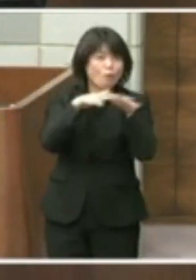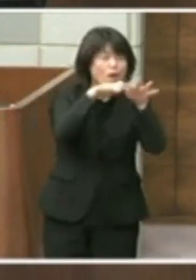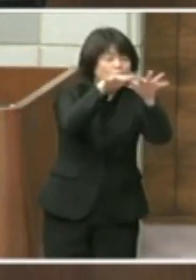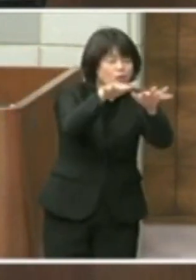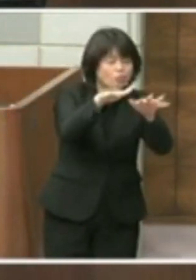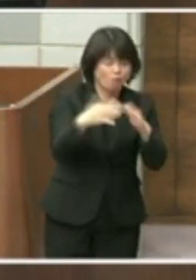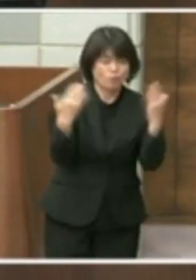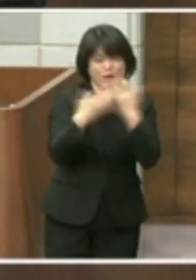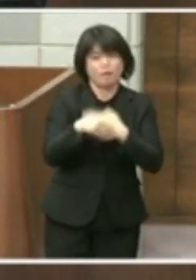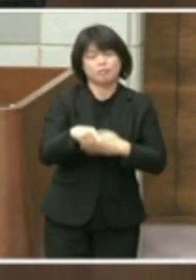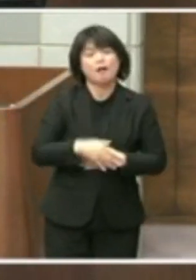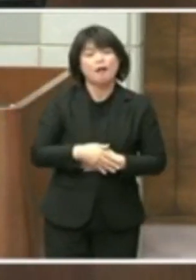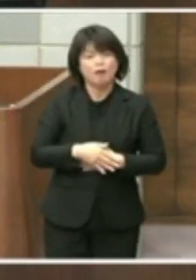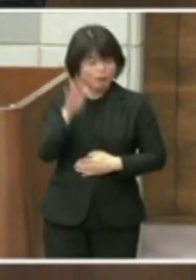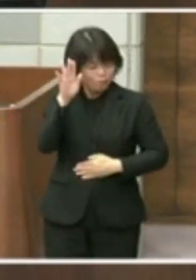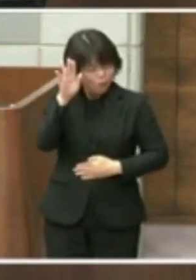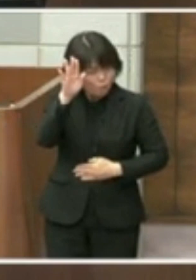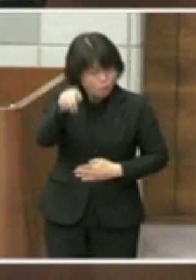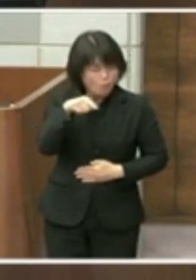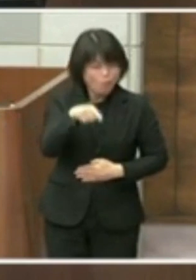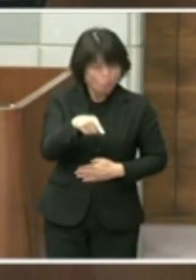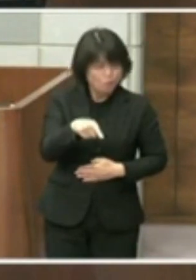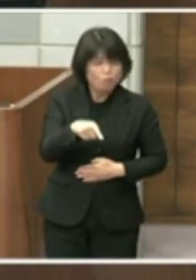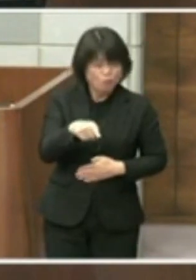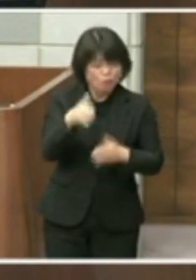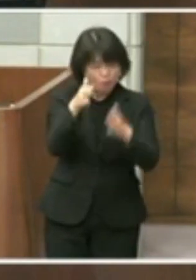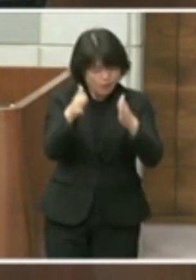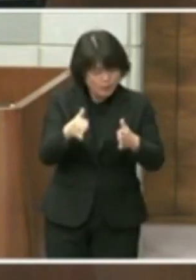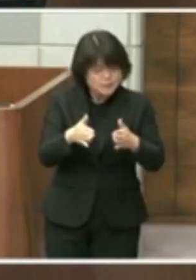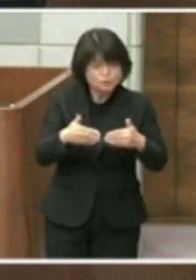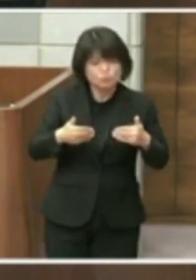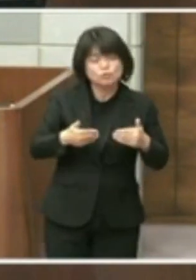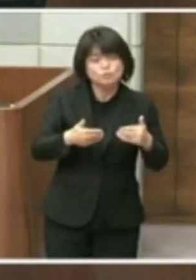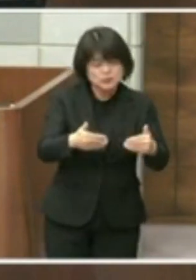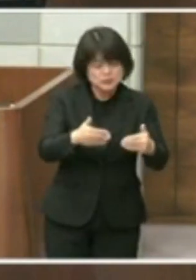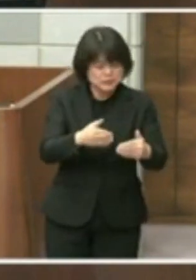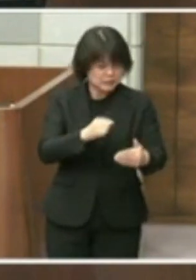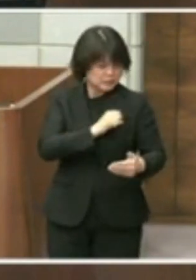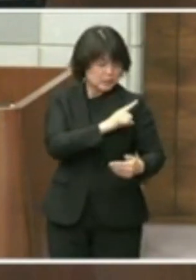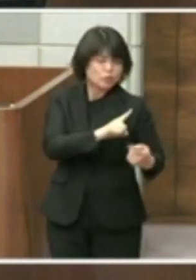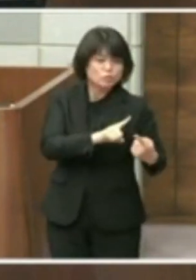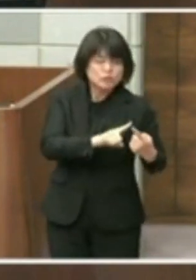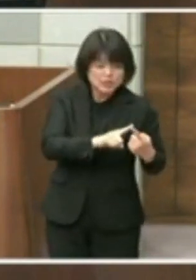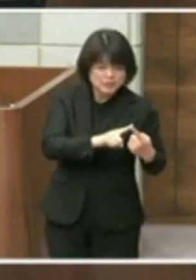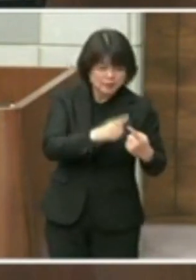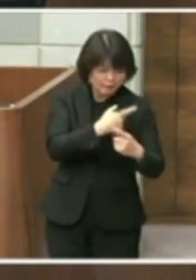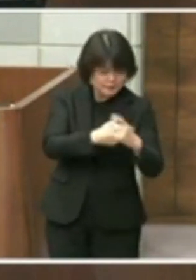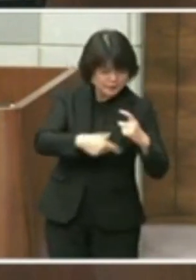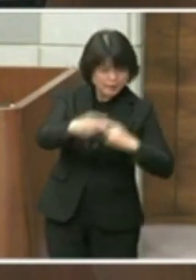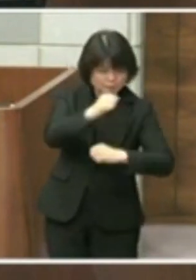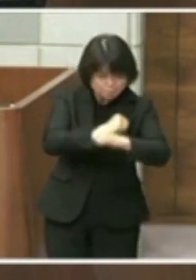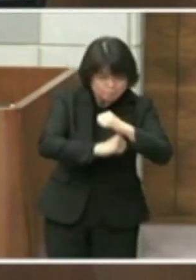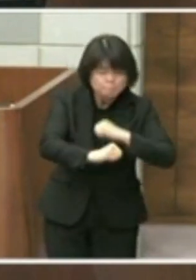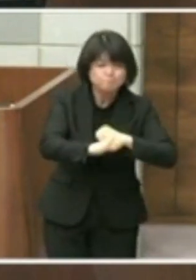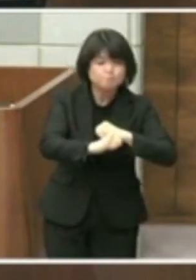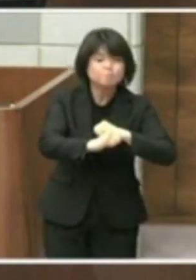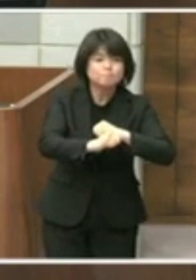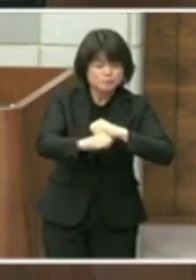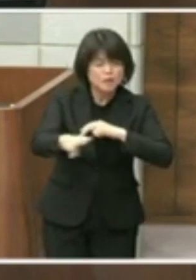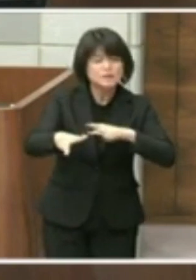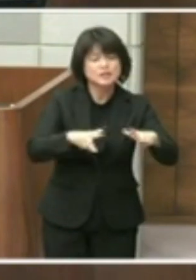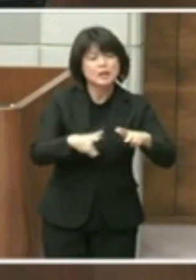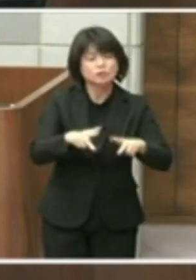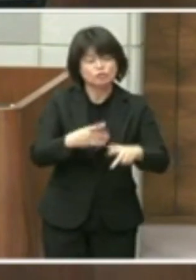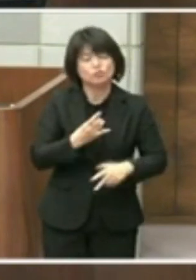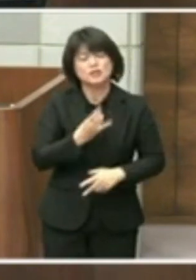ました。今後もこの姿勢を継続し、さらに積極的な施策展開を期待する